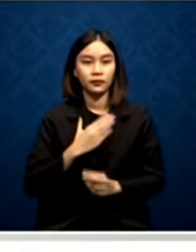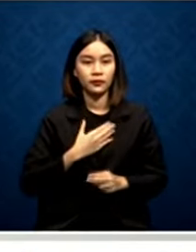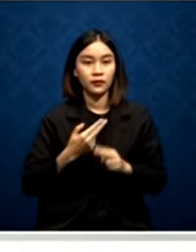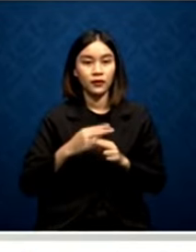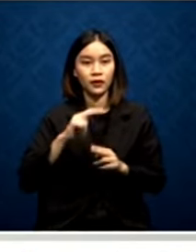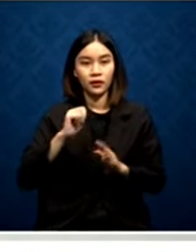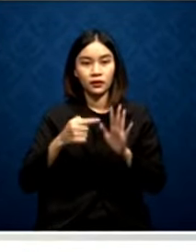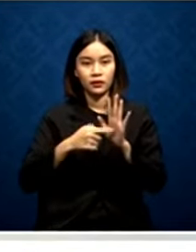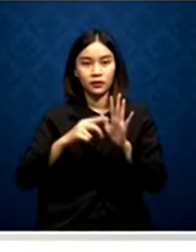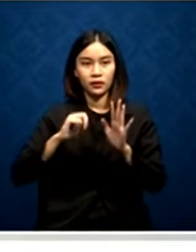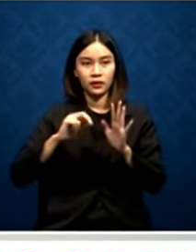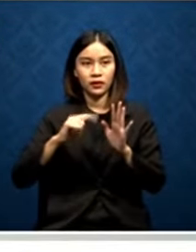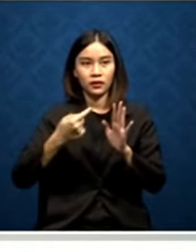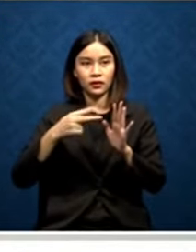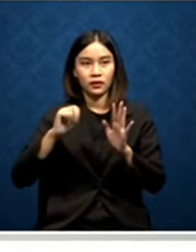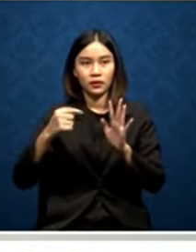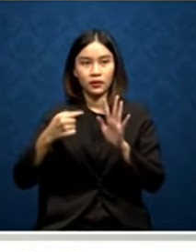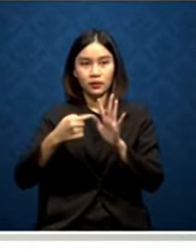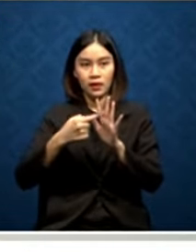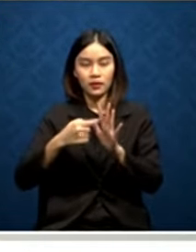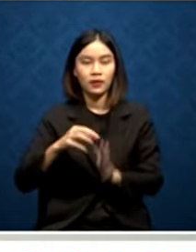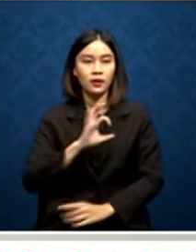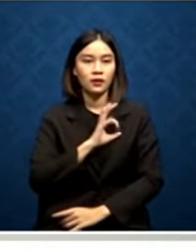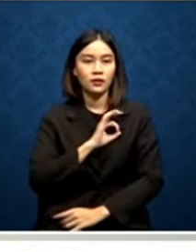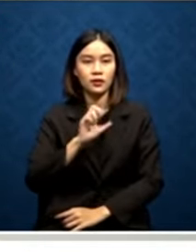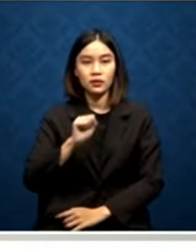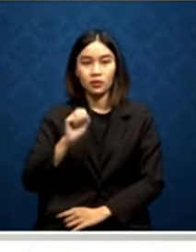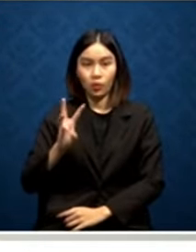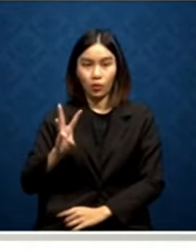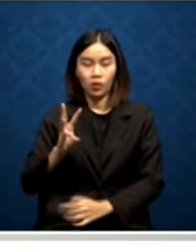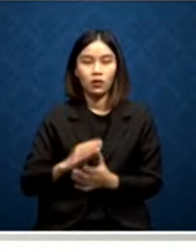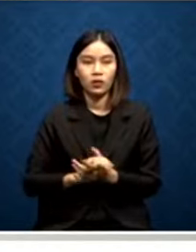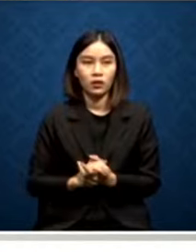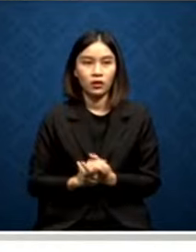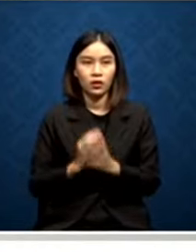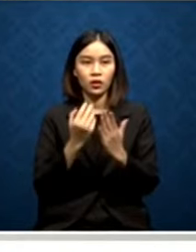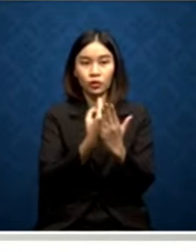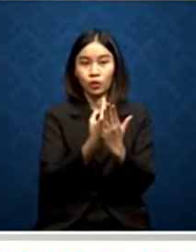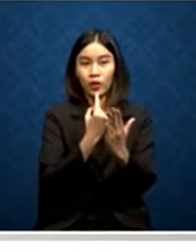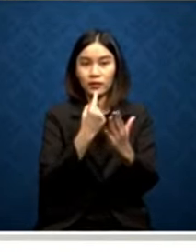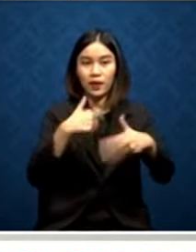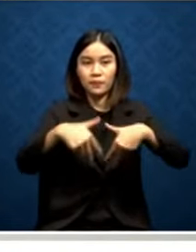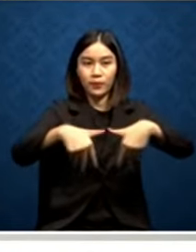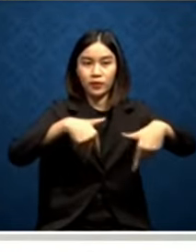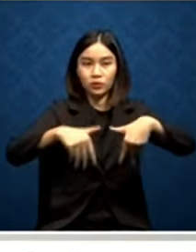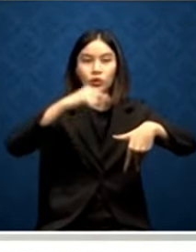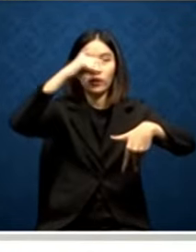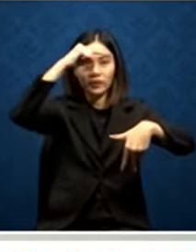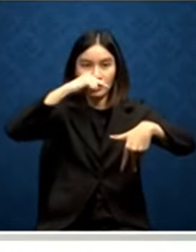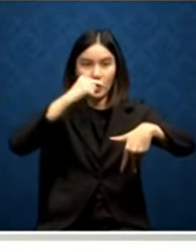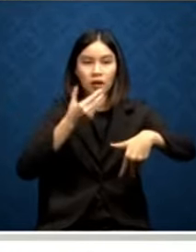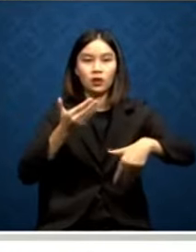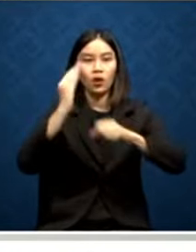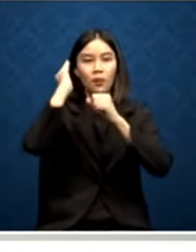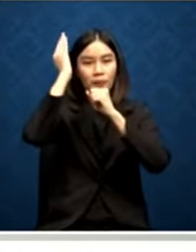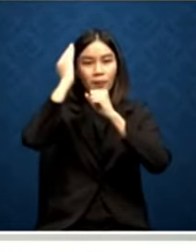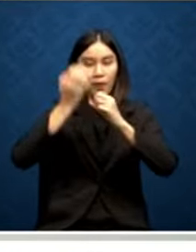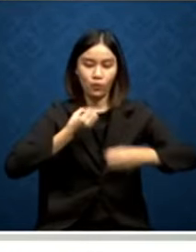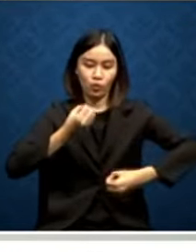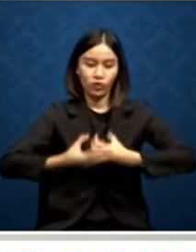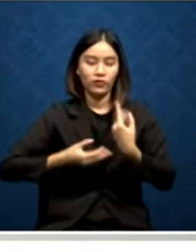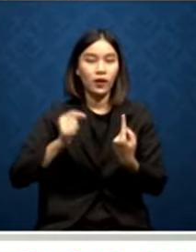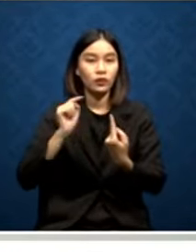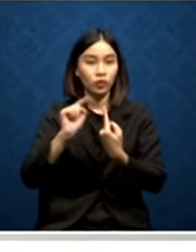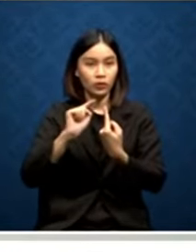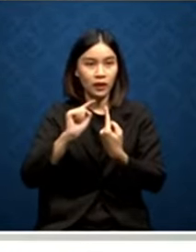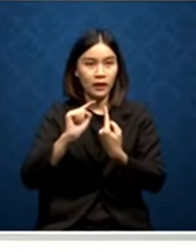ดิฉันนางสาวนันทนานันทวโรภาสสมาชิกวุฒิสภาผู้แทนปวงชนชาวไทยขอแถลงวิสัยทัศน์ในฐานะ